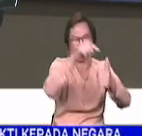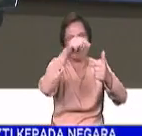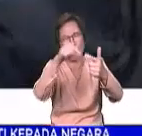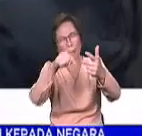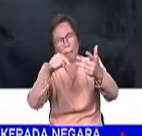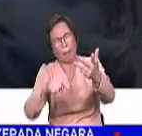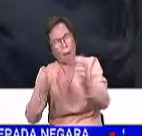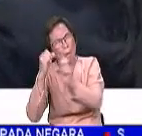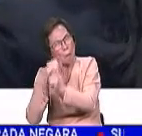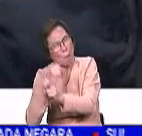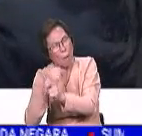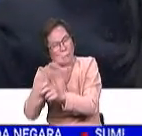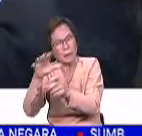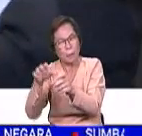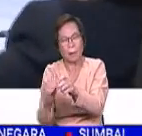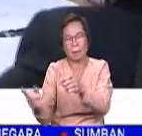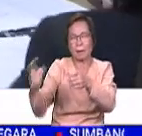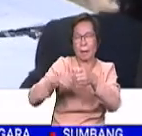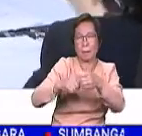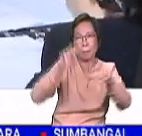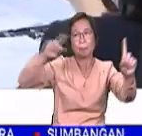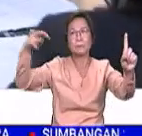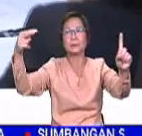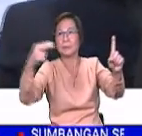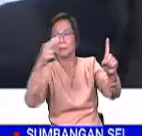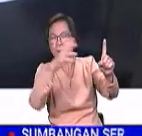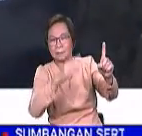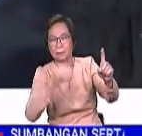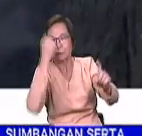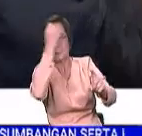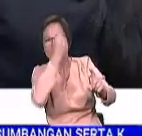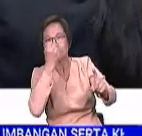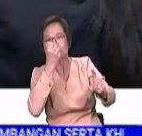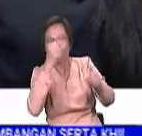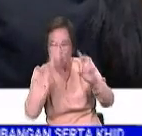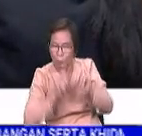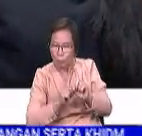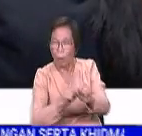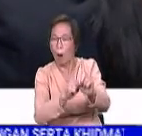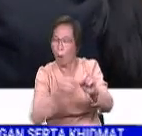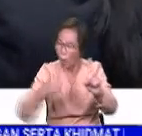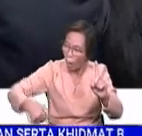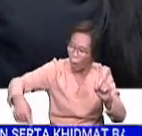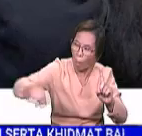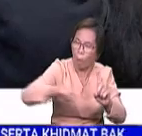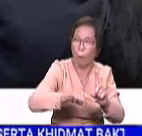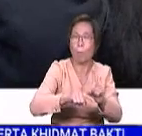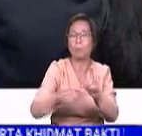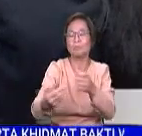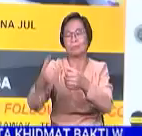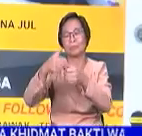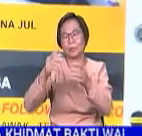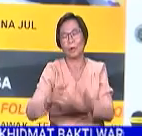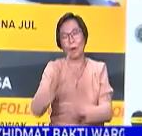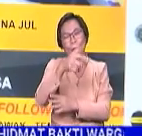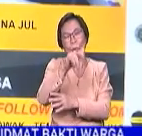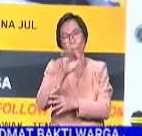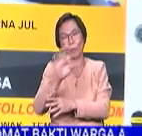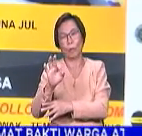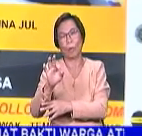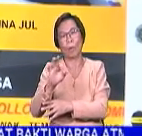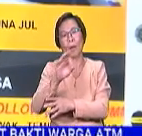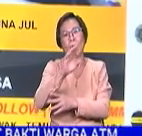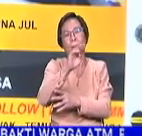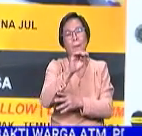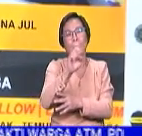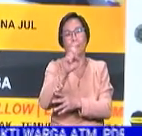pelbagai cabaran termasuk berkaitan persepsi serta sikap patuh semua pihak yang terlibat Profesor Madya dokter